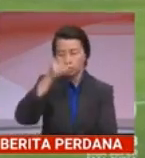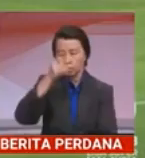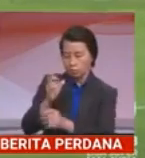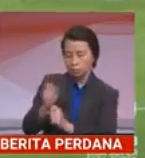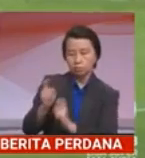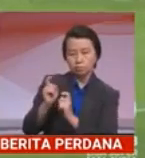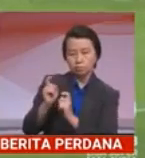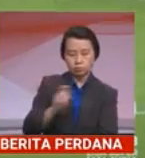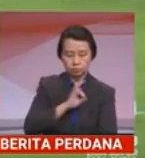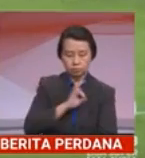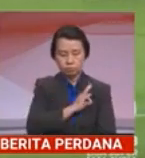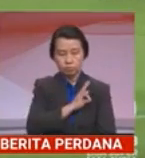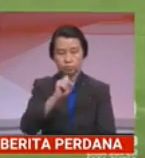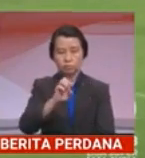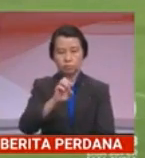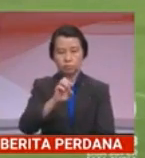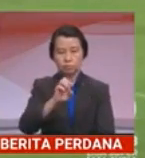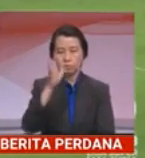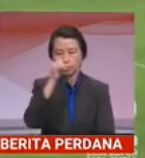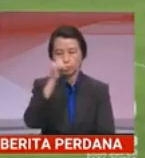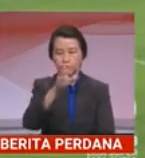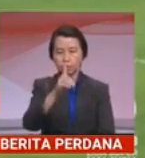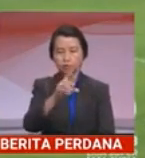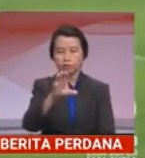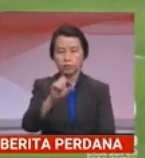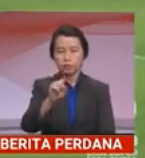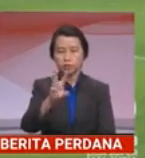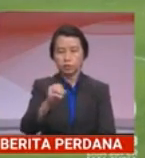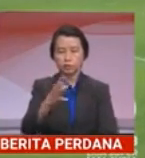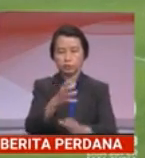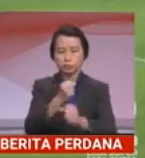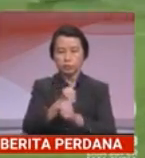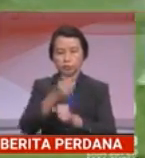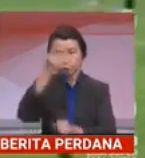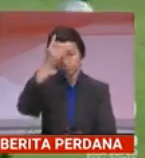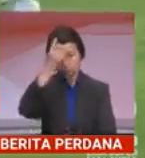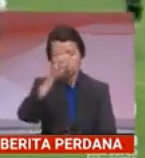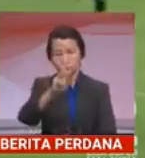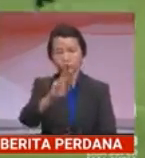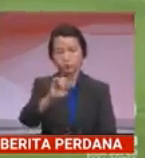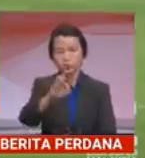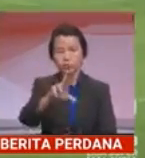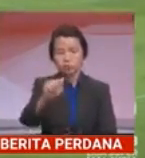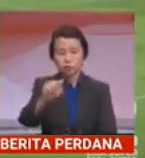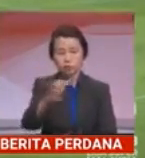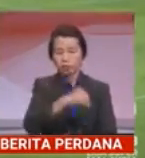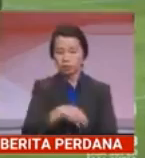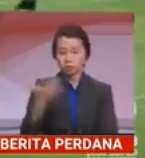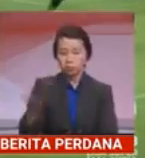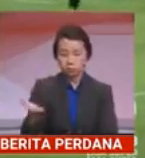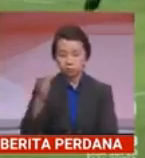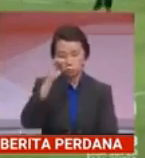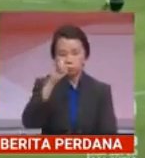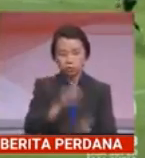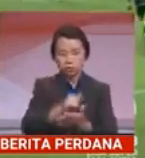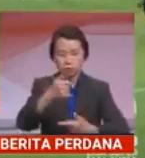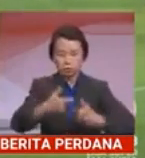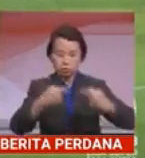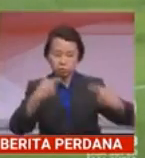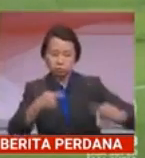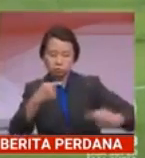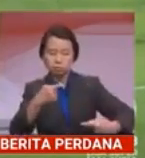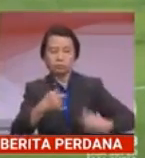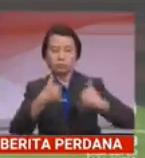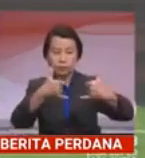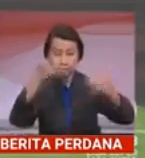darjah Cemerlang Seri Melaka DCSM yang membawa kepada gelaran Dato' Wira. Dalam pada itu, beliau juga yakin saingan Piala Malaysia tahun